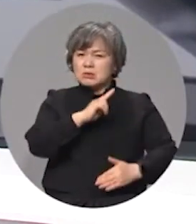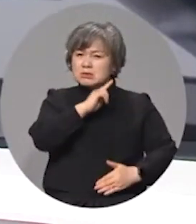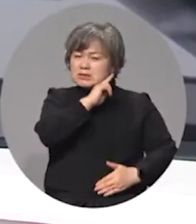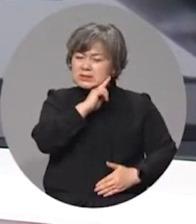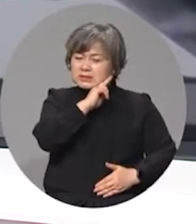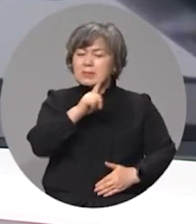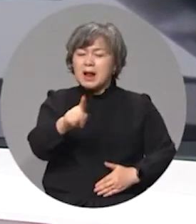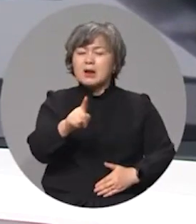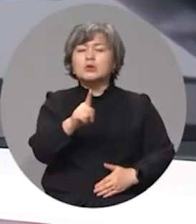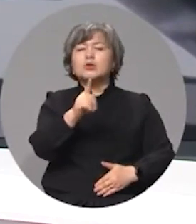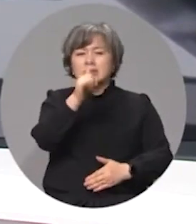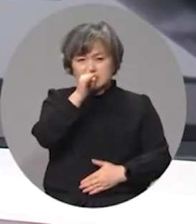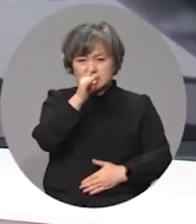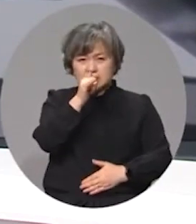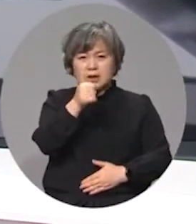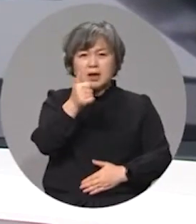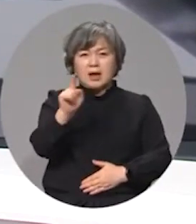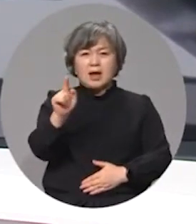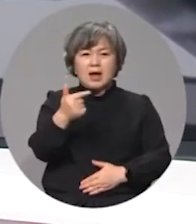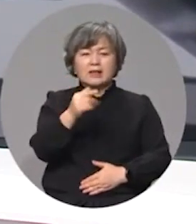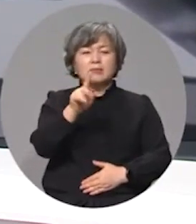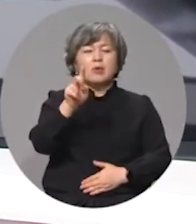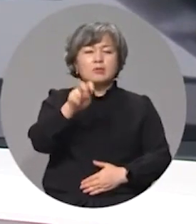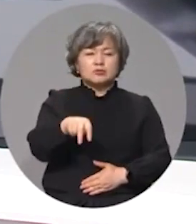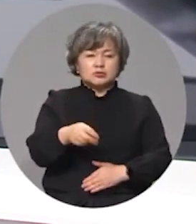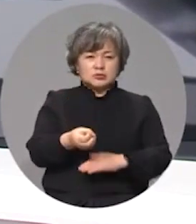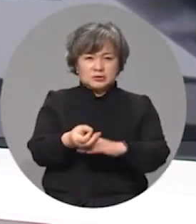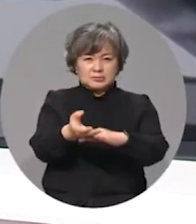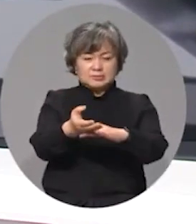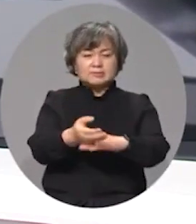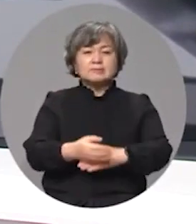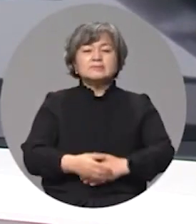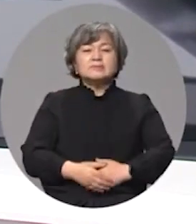대목이 있었습니다 1 범수 기자가 취재했습니다